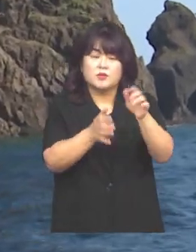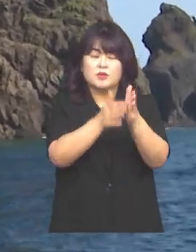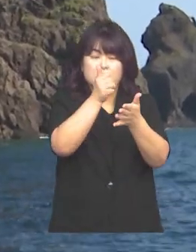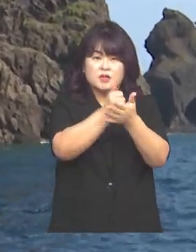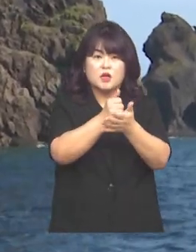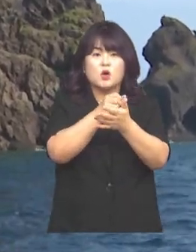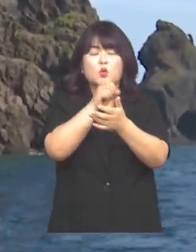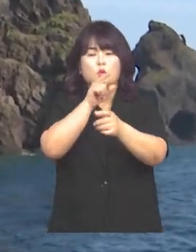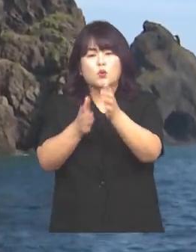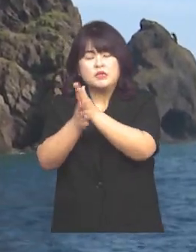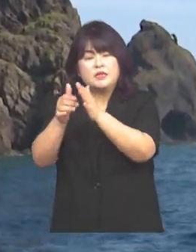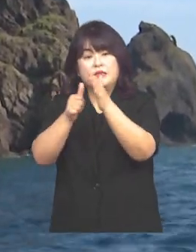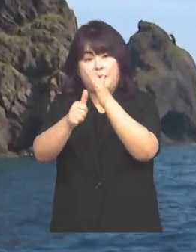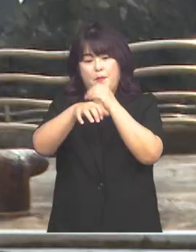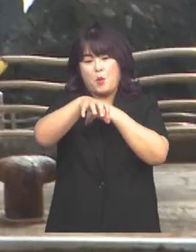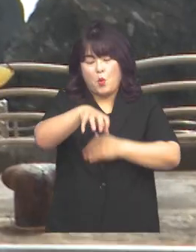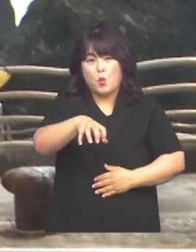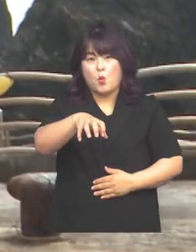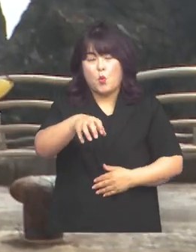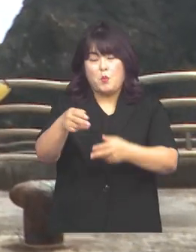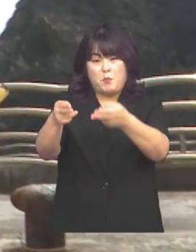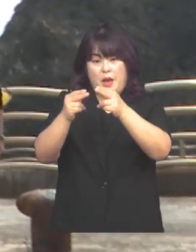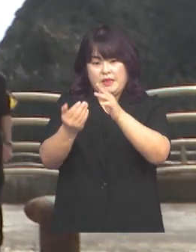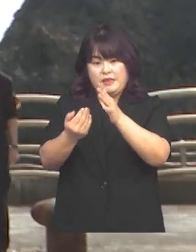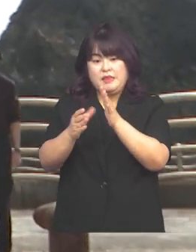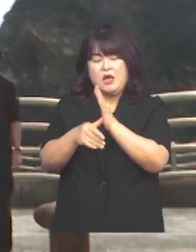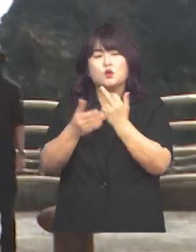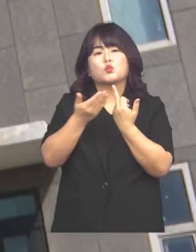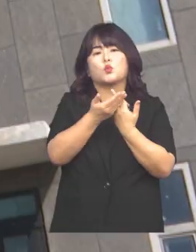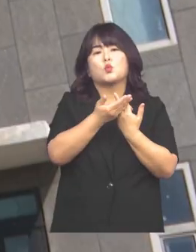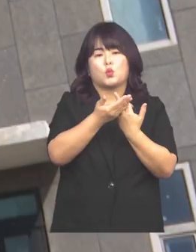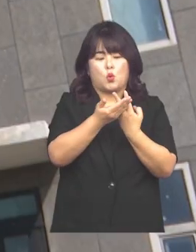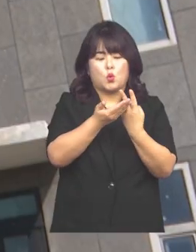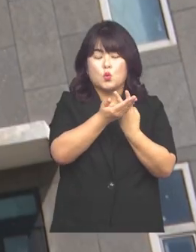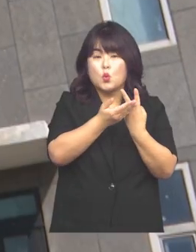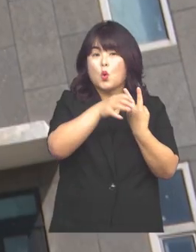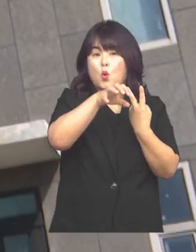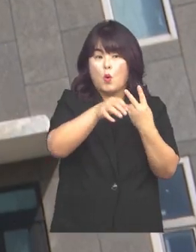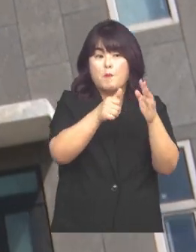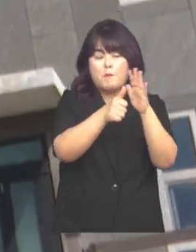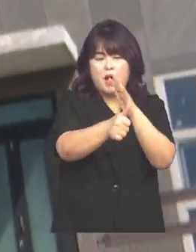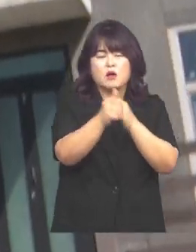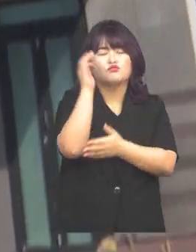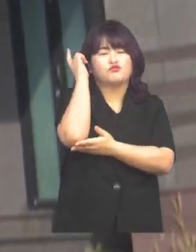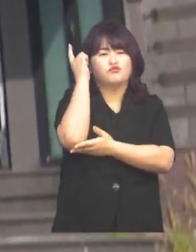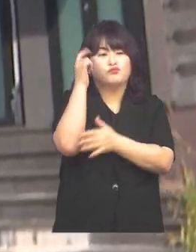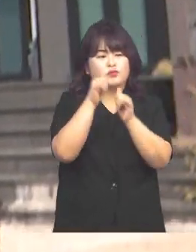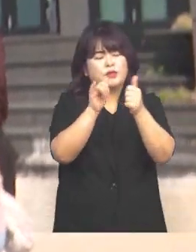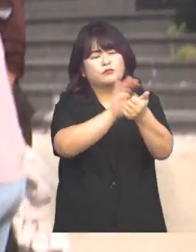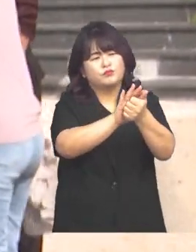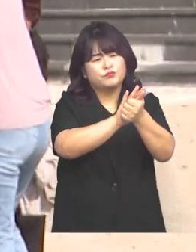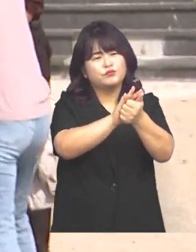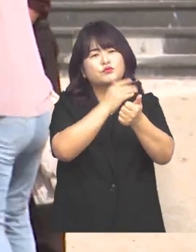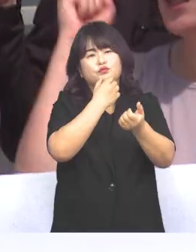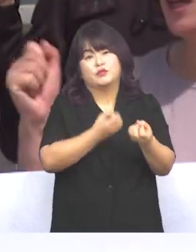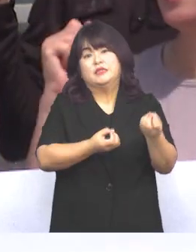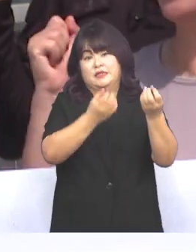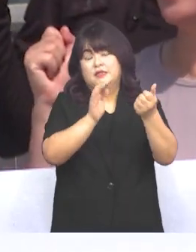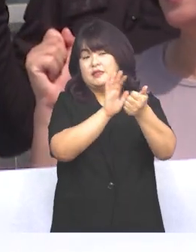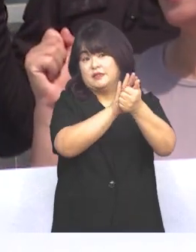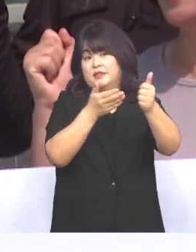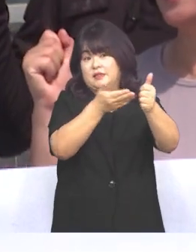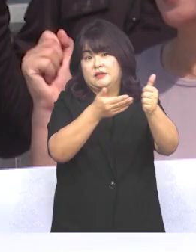이상일 시장과 용인특례시 대표단은 자매결연 체결 전 독도를 방문해 독도경비대 대원들을 격려하고 응원의